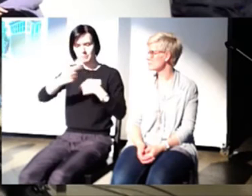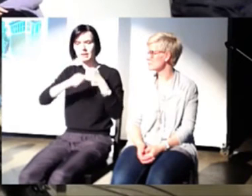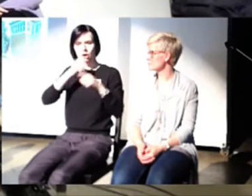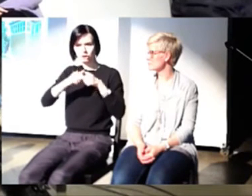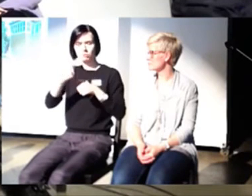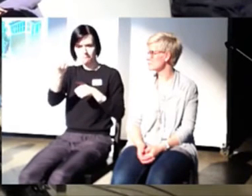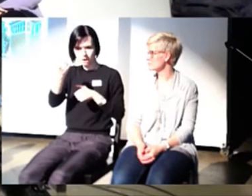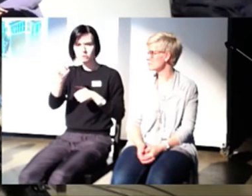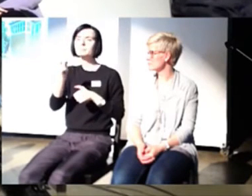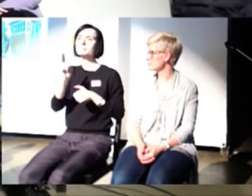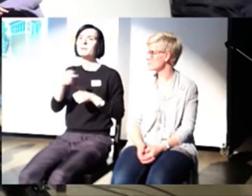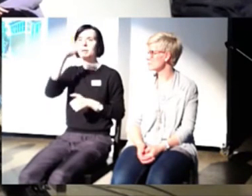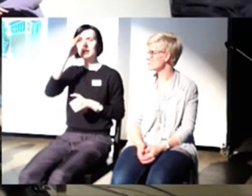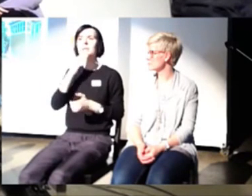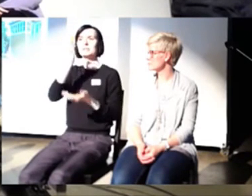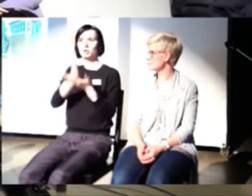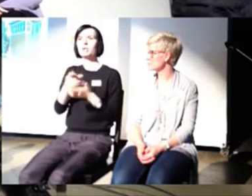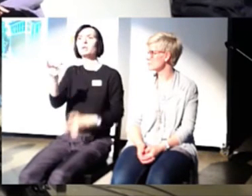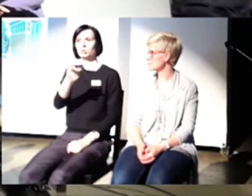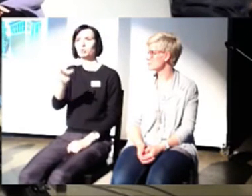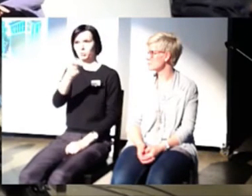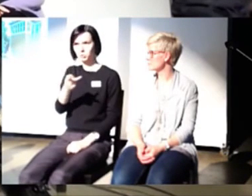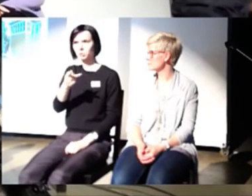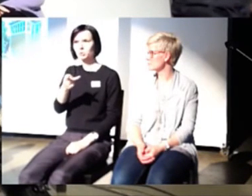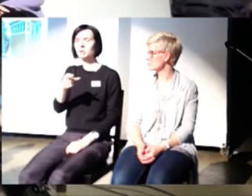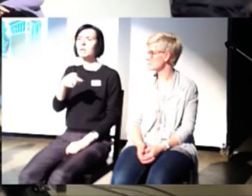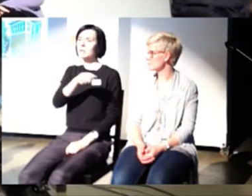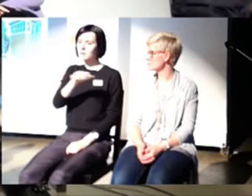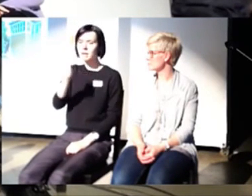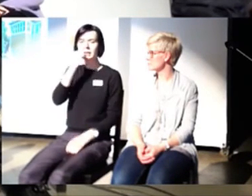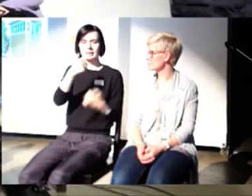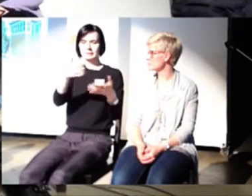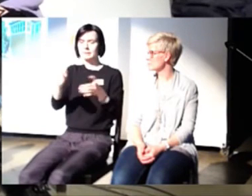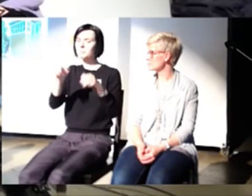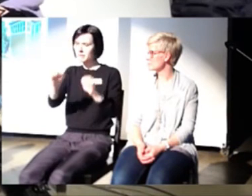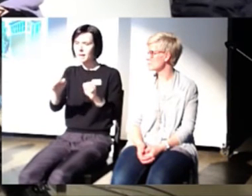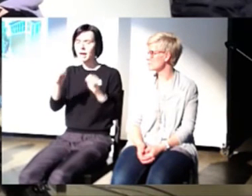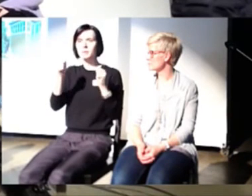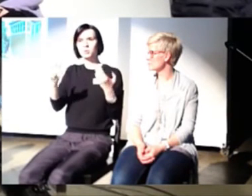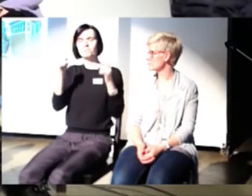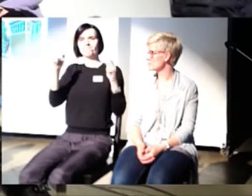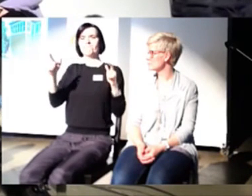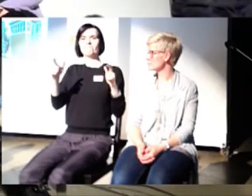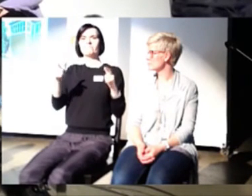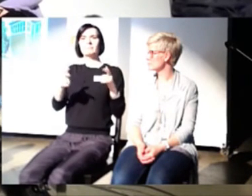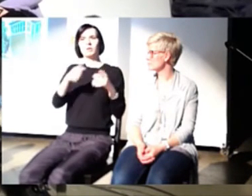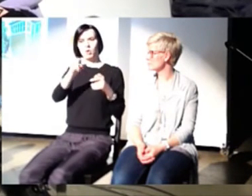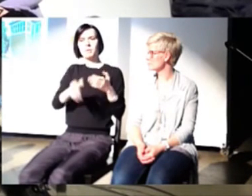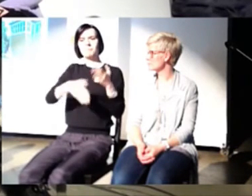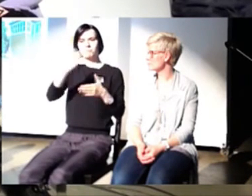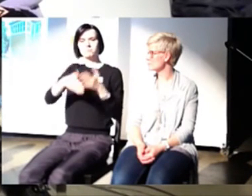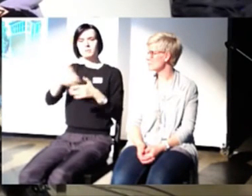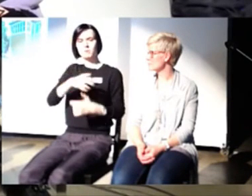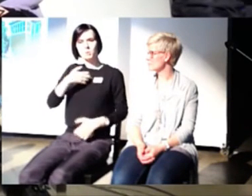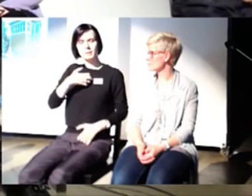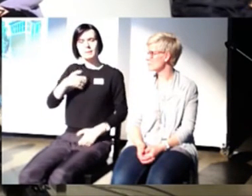residenssi pitäisi olla nykypäivänä niin valveutunut, että pyrkii ratkomaan niitä ongelmia. Mutta siinä ei ole kyse siitä, että